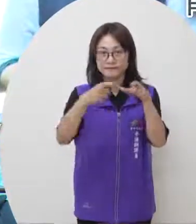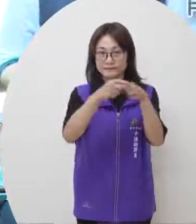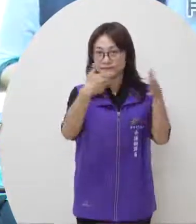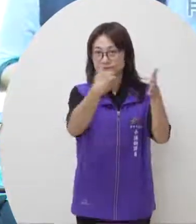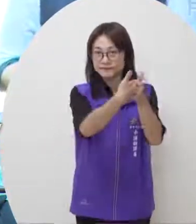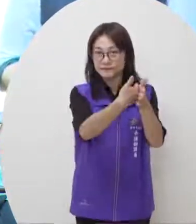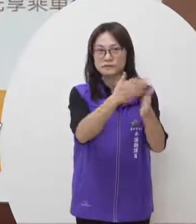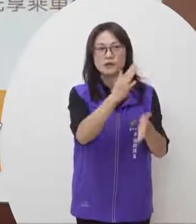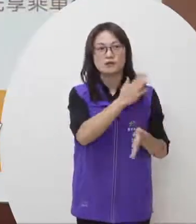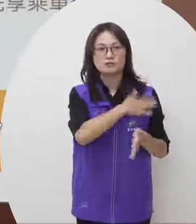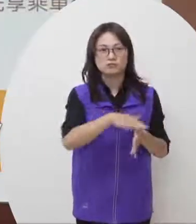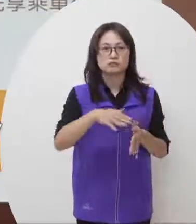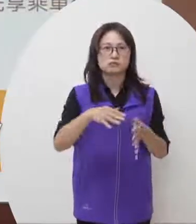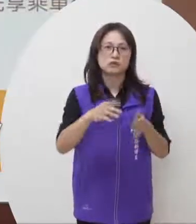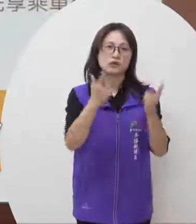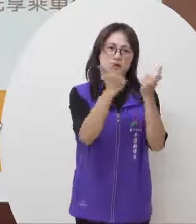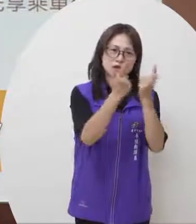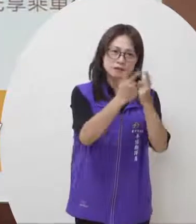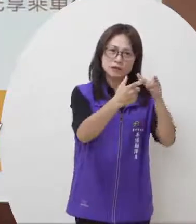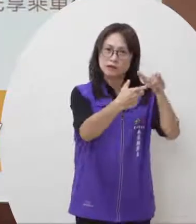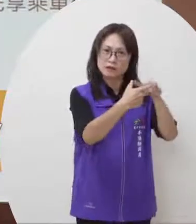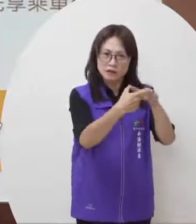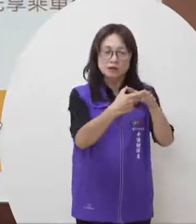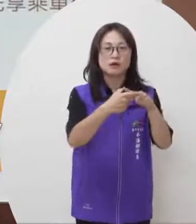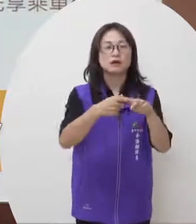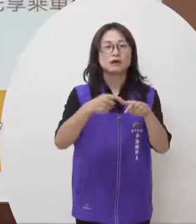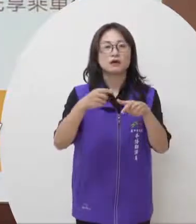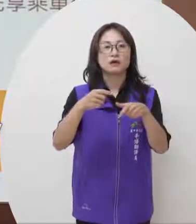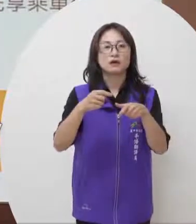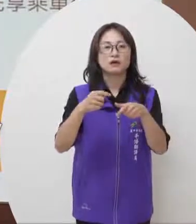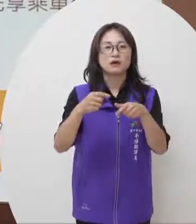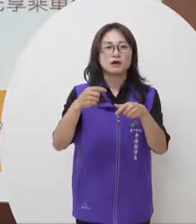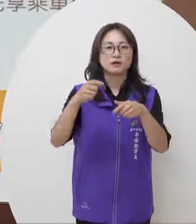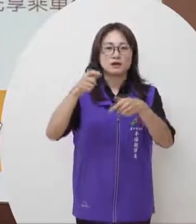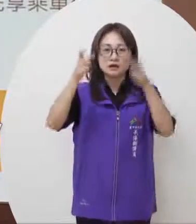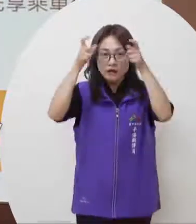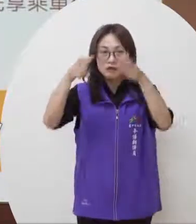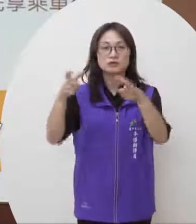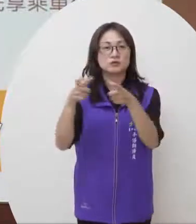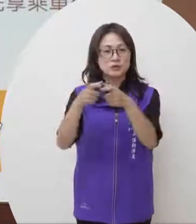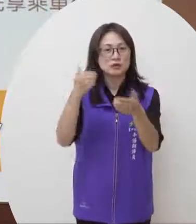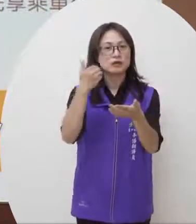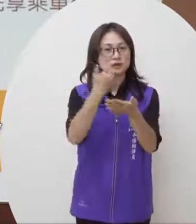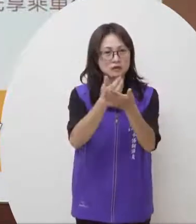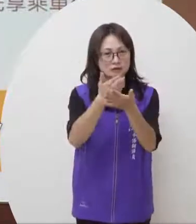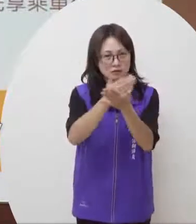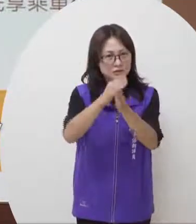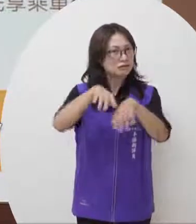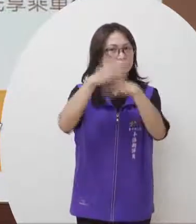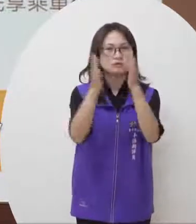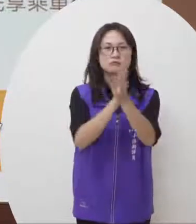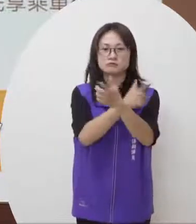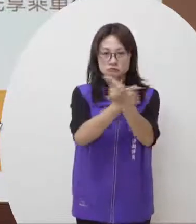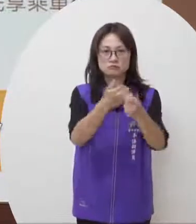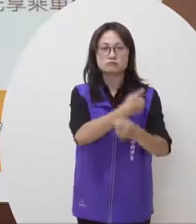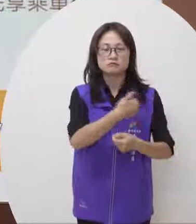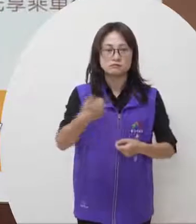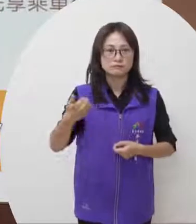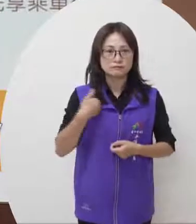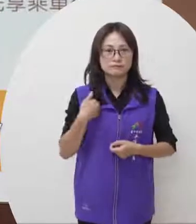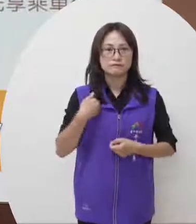卡通，不论是爱金卡，平常你已经在使用的，你就拿那个搭车的那张卡来进行绑卡之